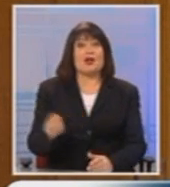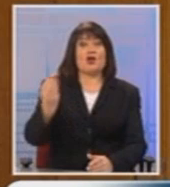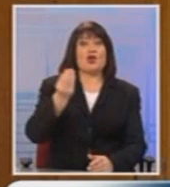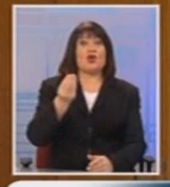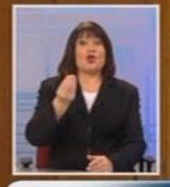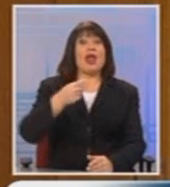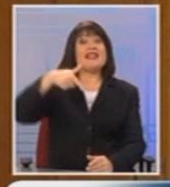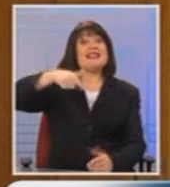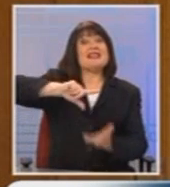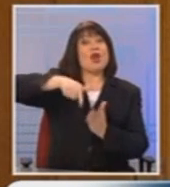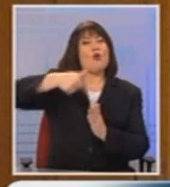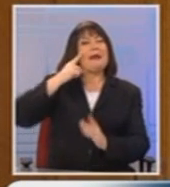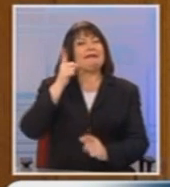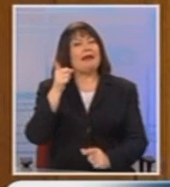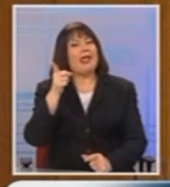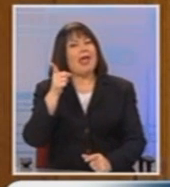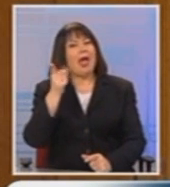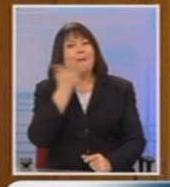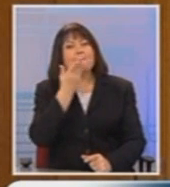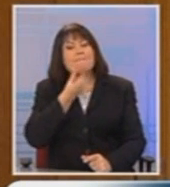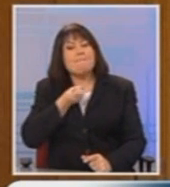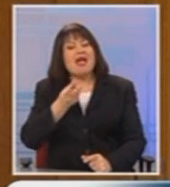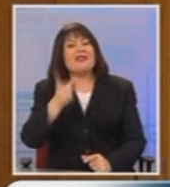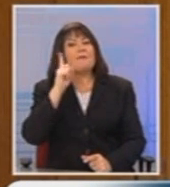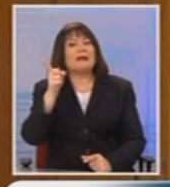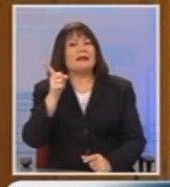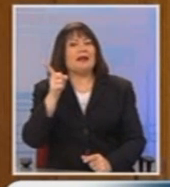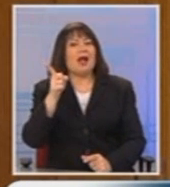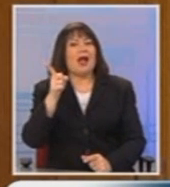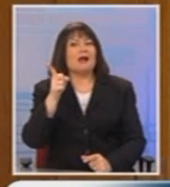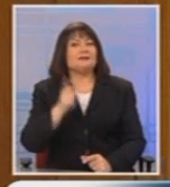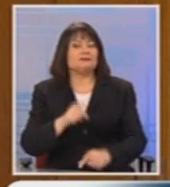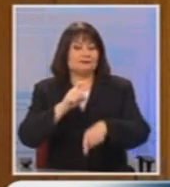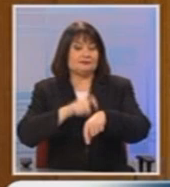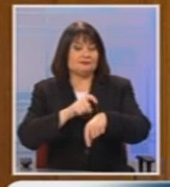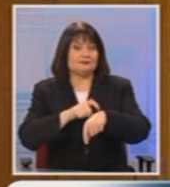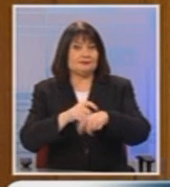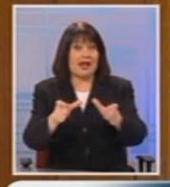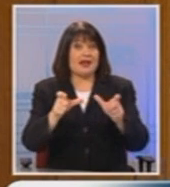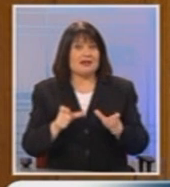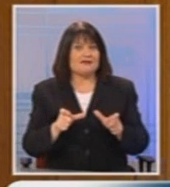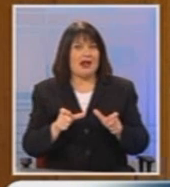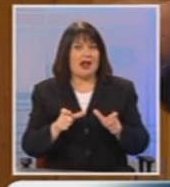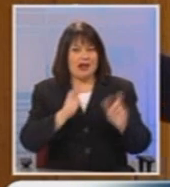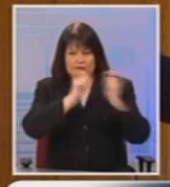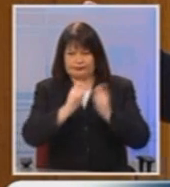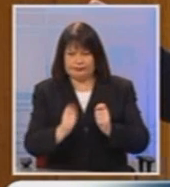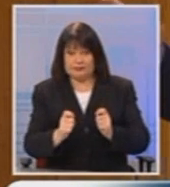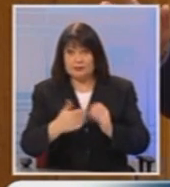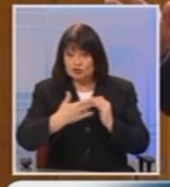αλγεβρική γεωμετρία. Δηλαδή έρχεται μια στιγμή, ιδιαίτερα σε εποχές αβεβαιότητας και ταχύτατων